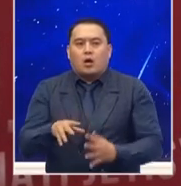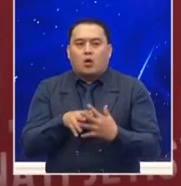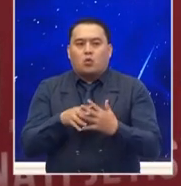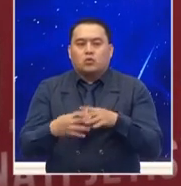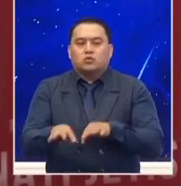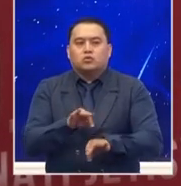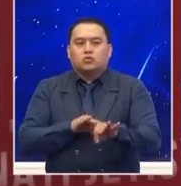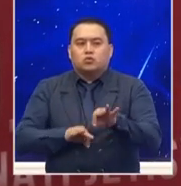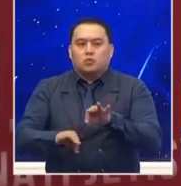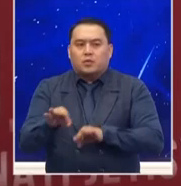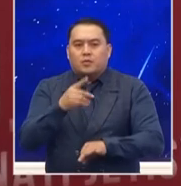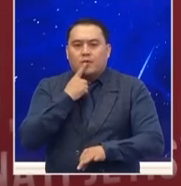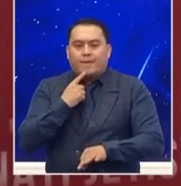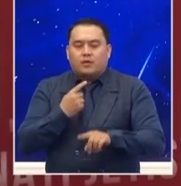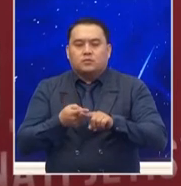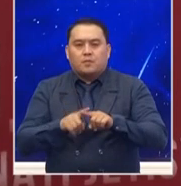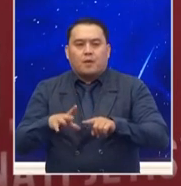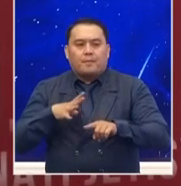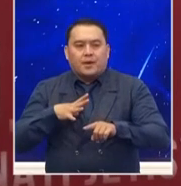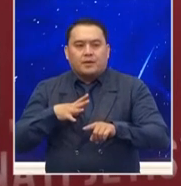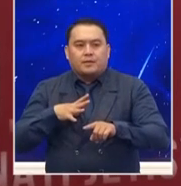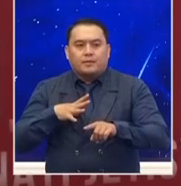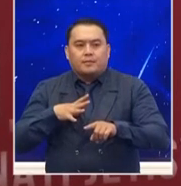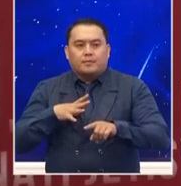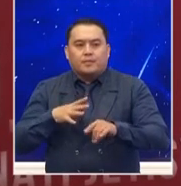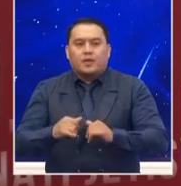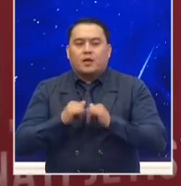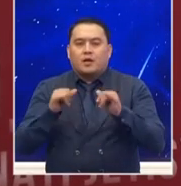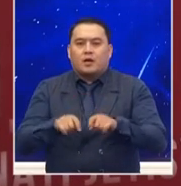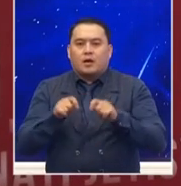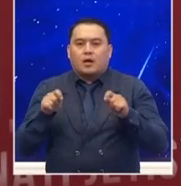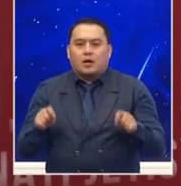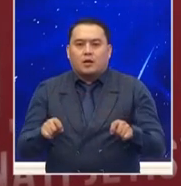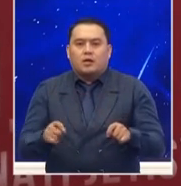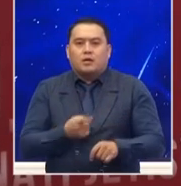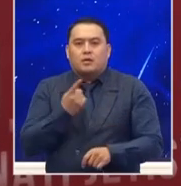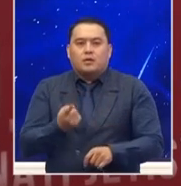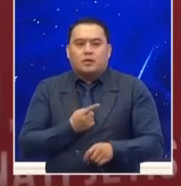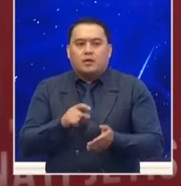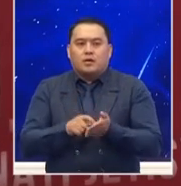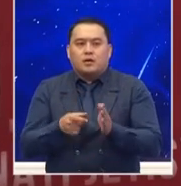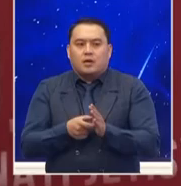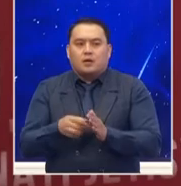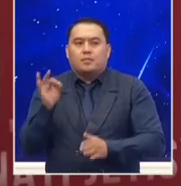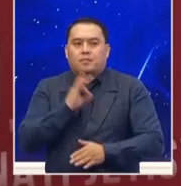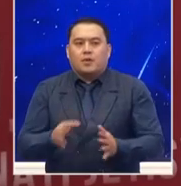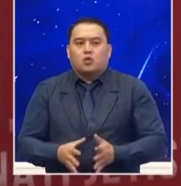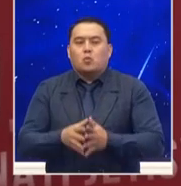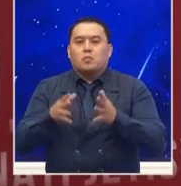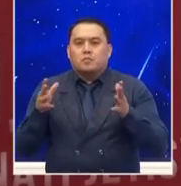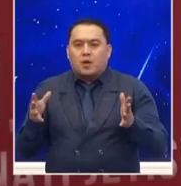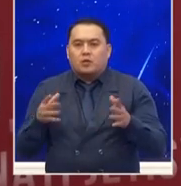арқылы өз ауылымда дәнекерлеу шеберханамды ашайын деп жатырмын. Бұл шеберхананың ауылға тигізетін пайдасы өте көп.